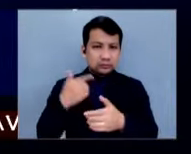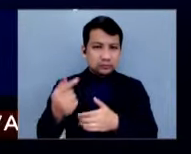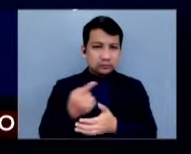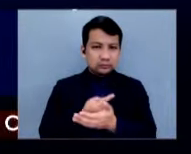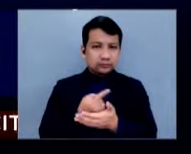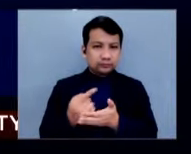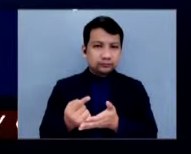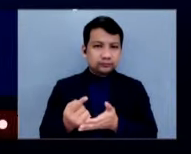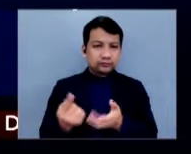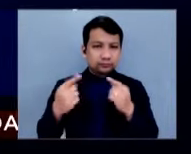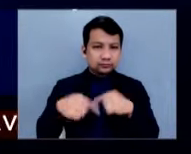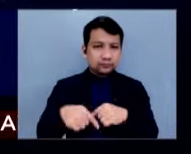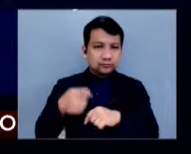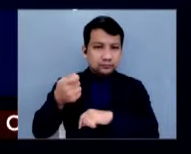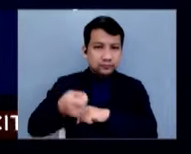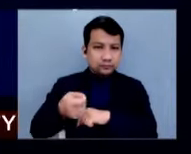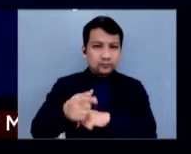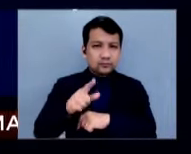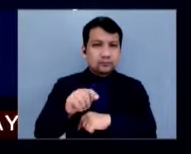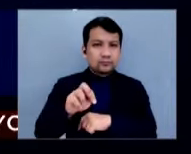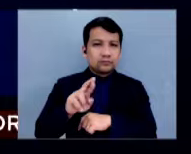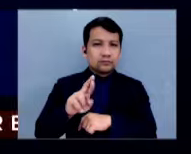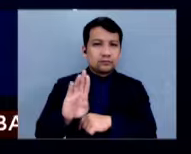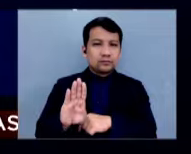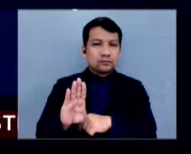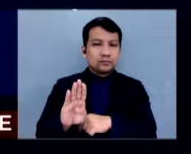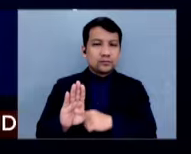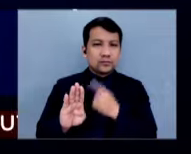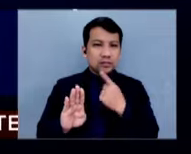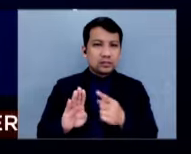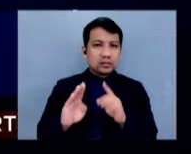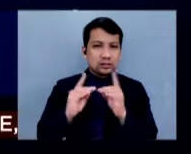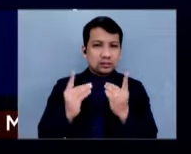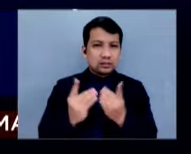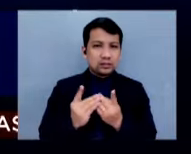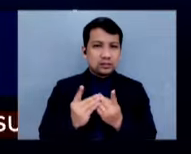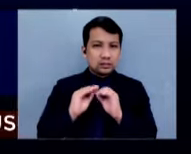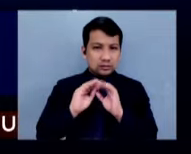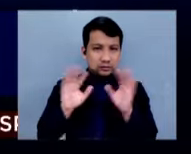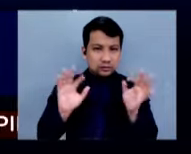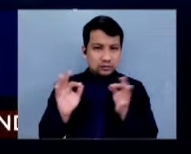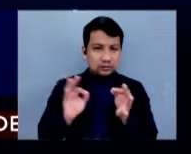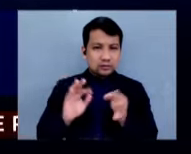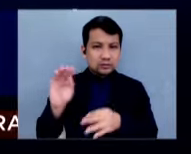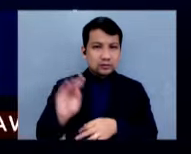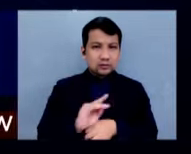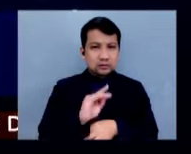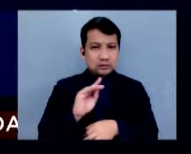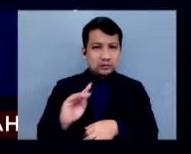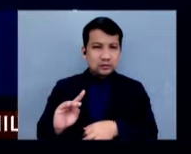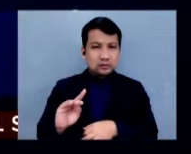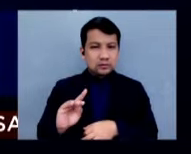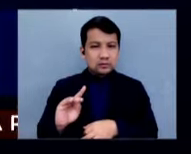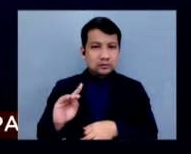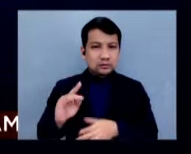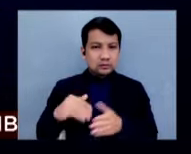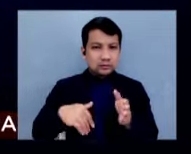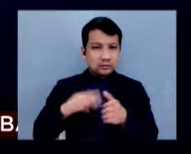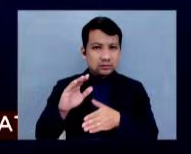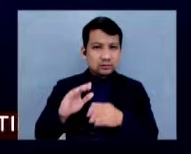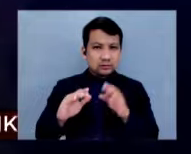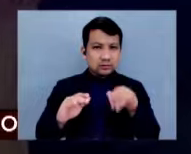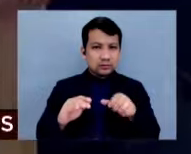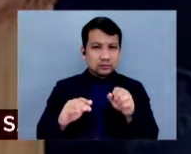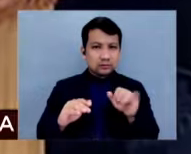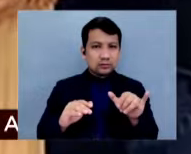nakatakdang dinggin ng LTFRB. Sabi ng ahensya, malinaw na diskriminasyon ang pananaboy ng tsuper kay Joy.